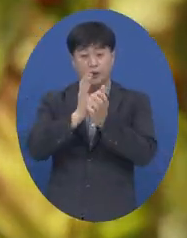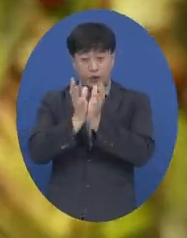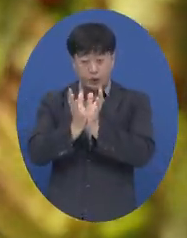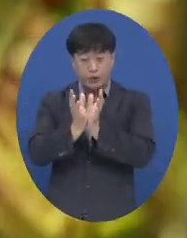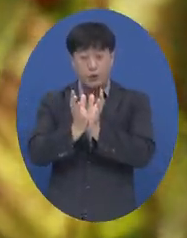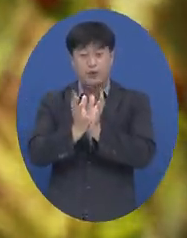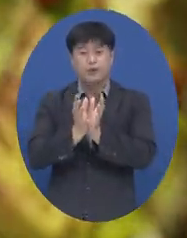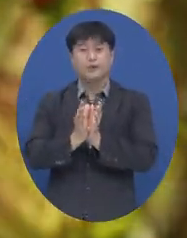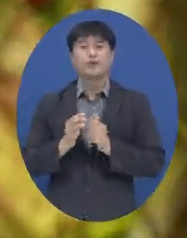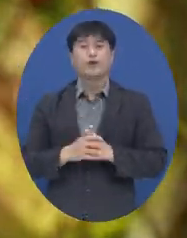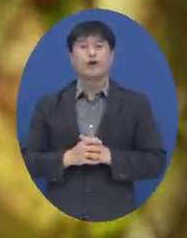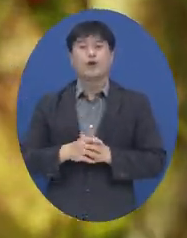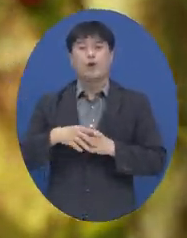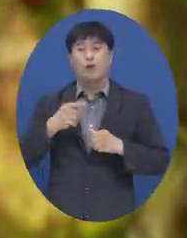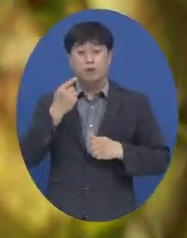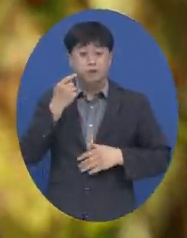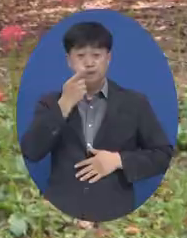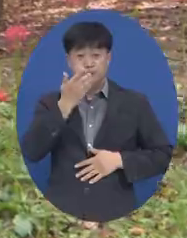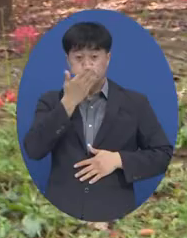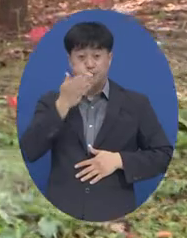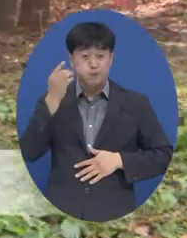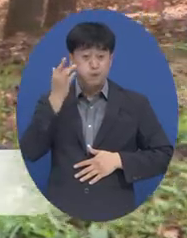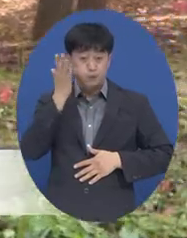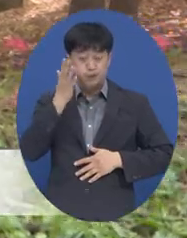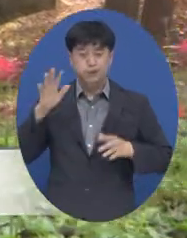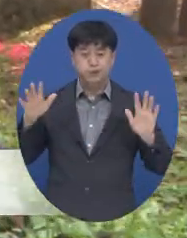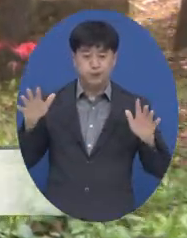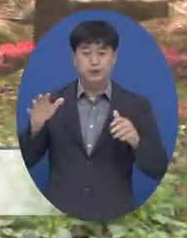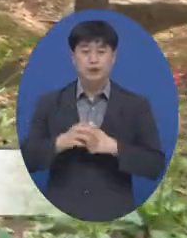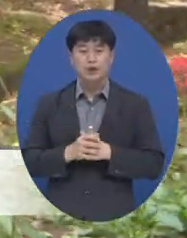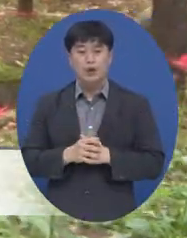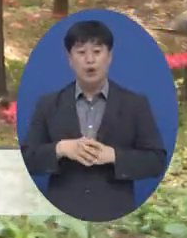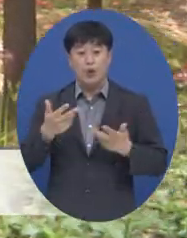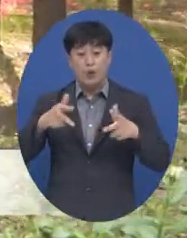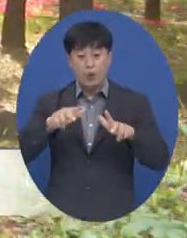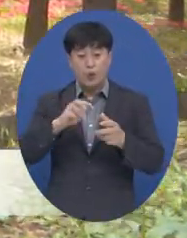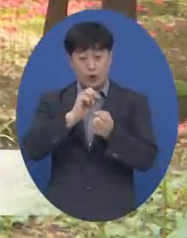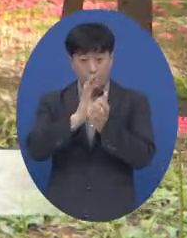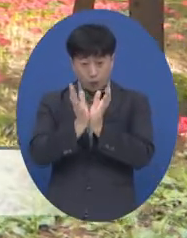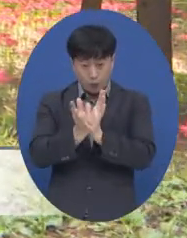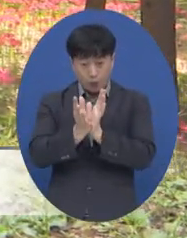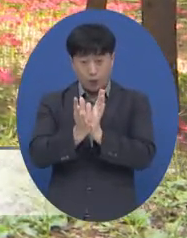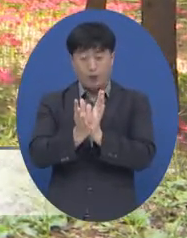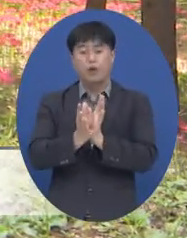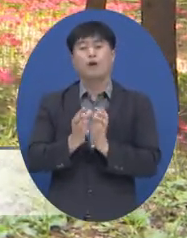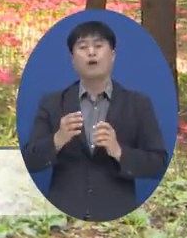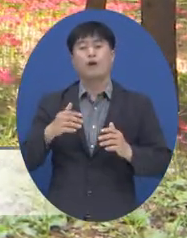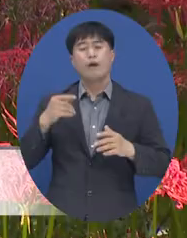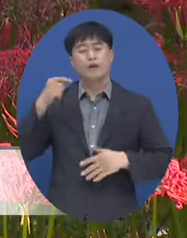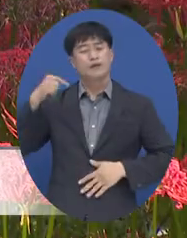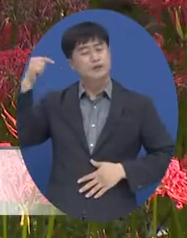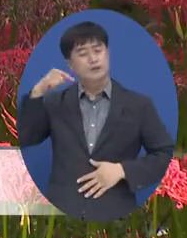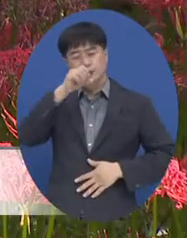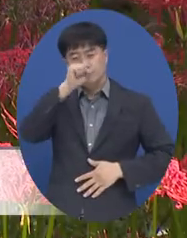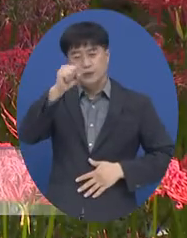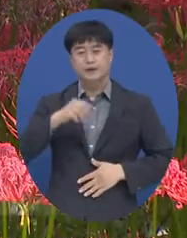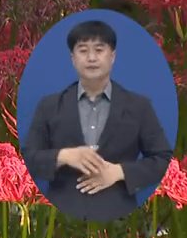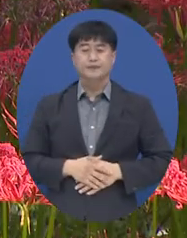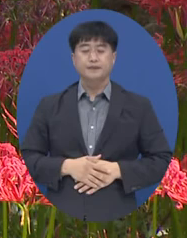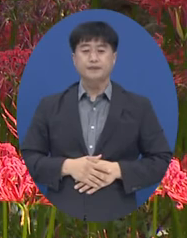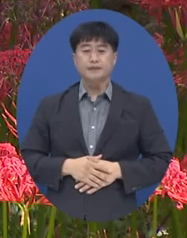꽃들에선 벌들이 춤을 춥니다. 공원에 핀 가을꽃들의 향연도 마음에 낭만을